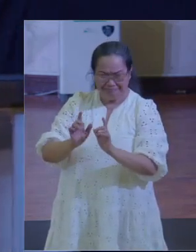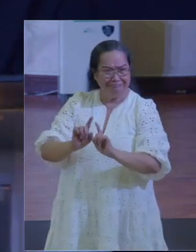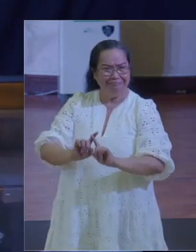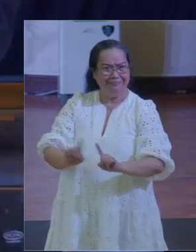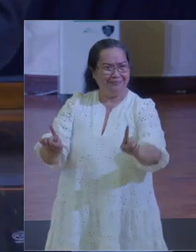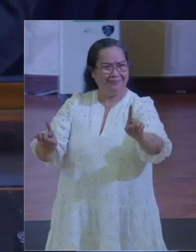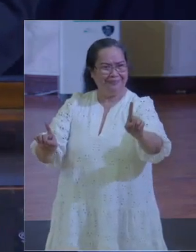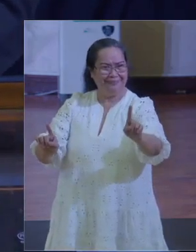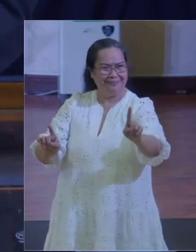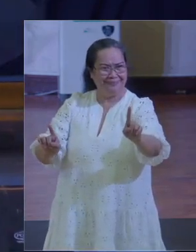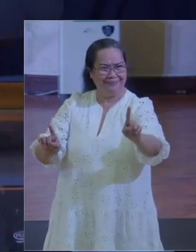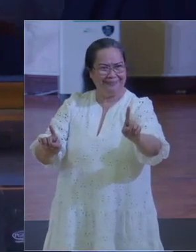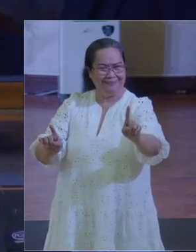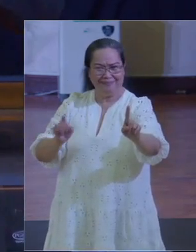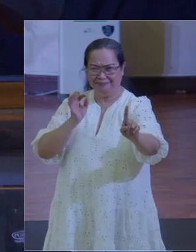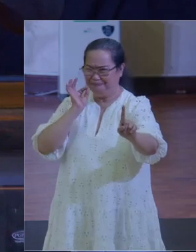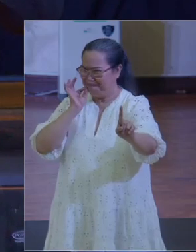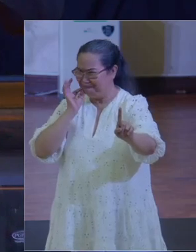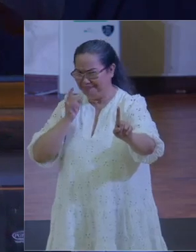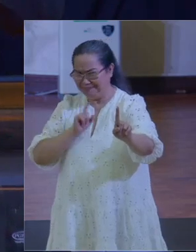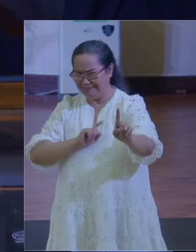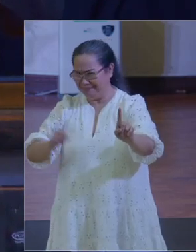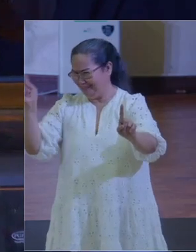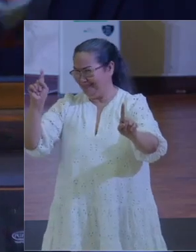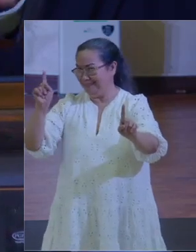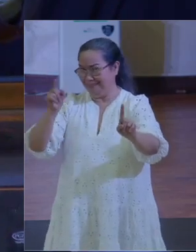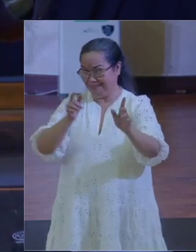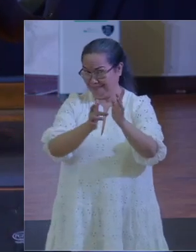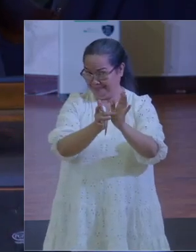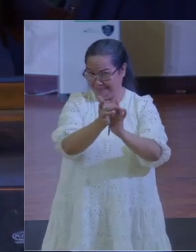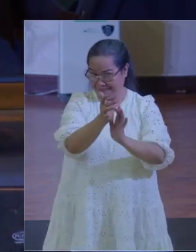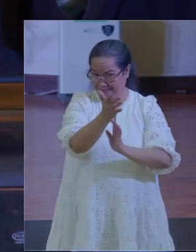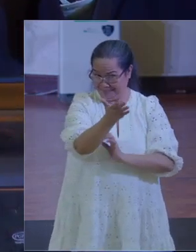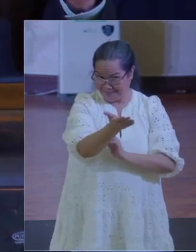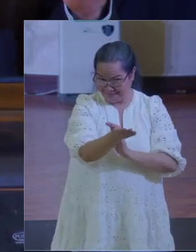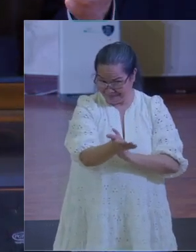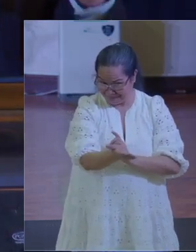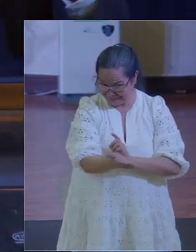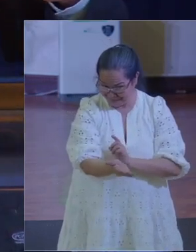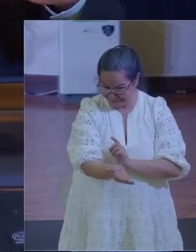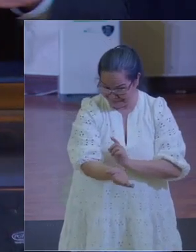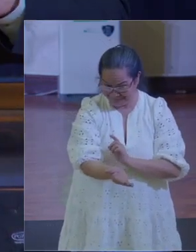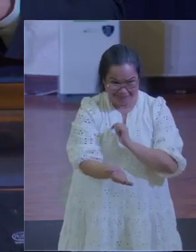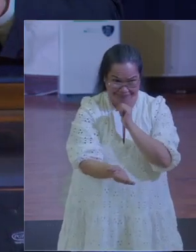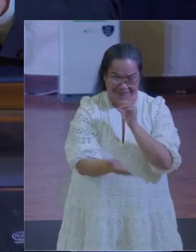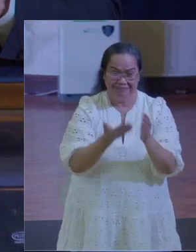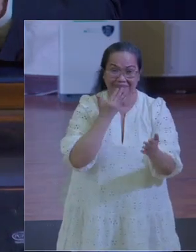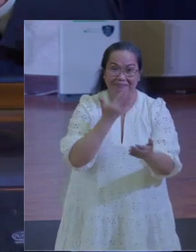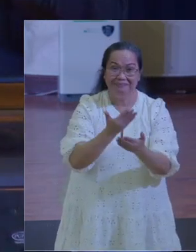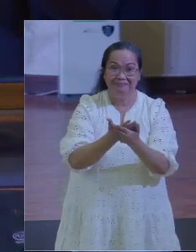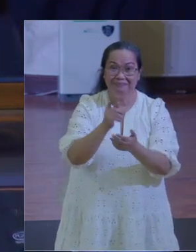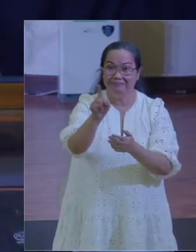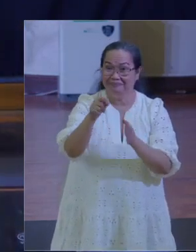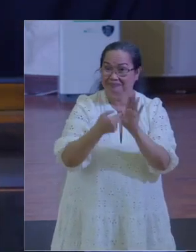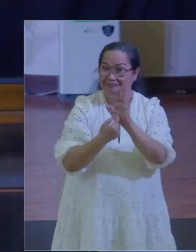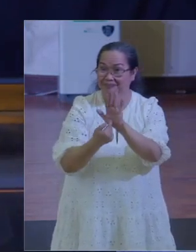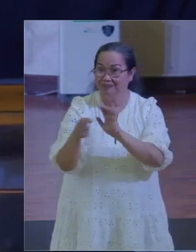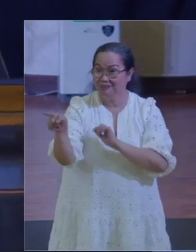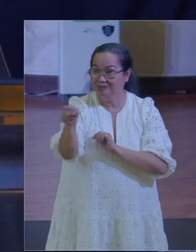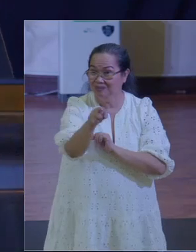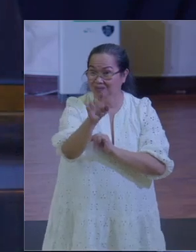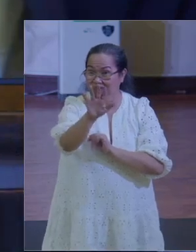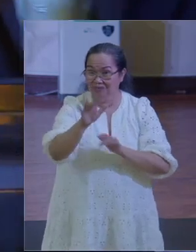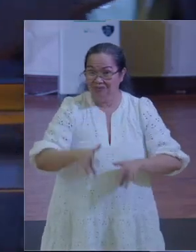dawag? So, pwede bang Kristiyano ka pero hindi maganda lumalabas sa iyo? Kasi pag binasa